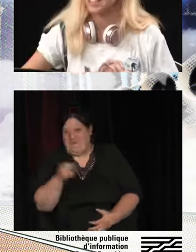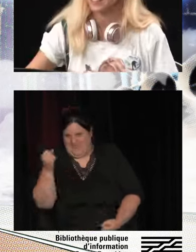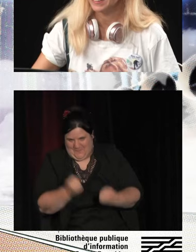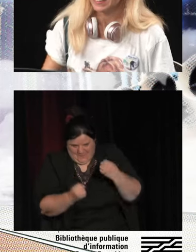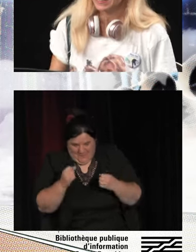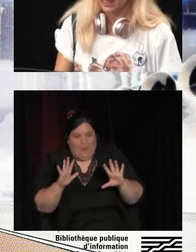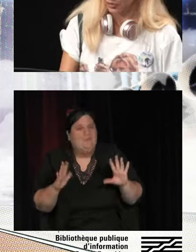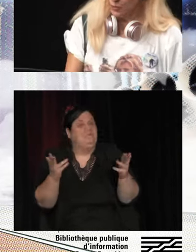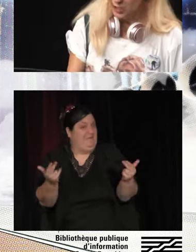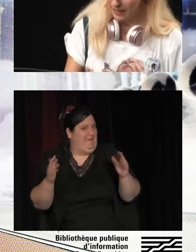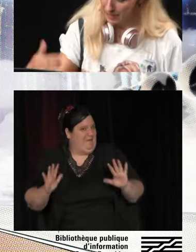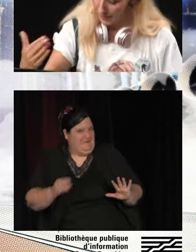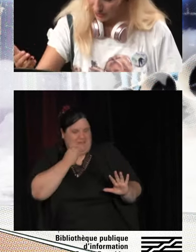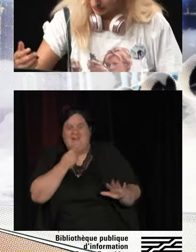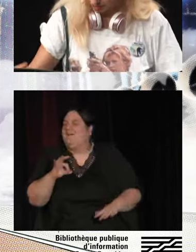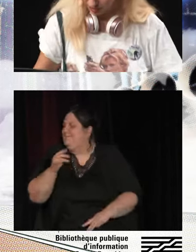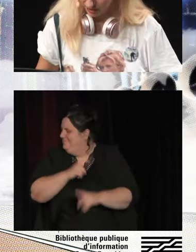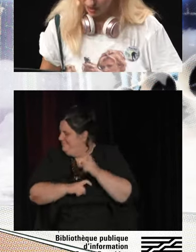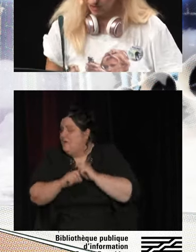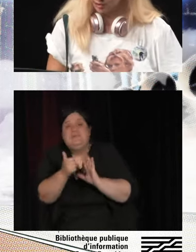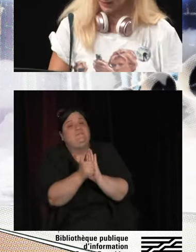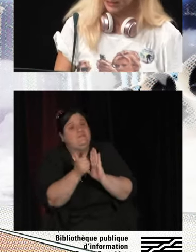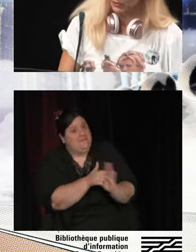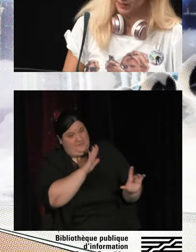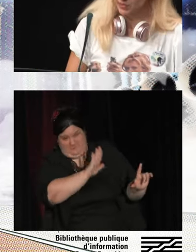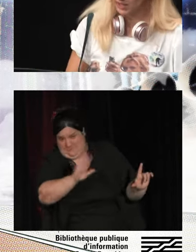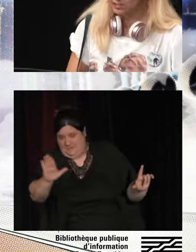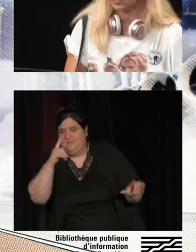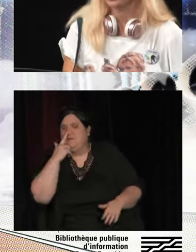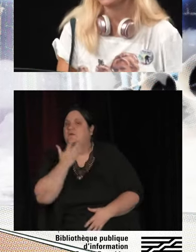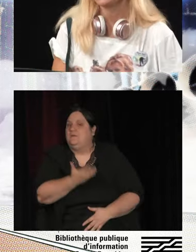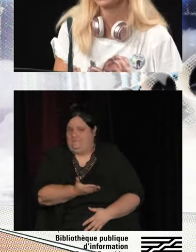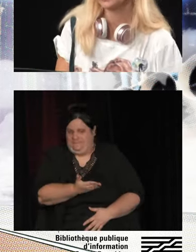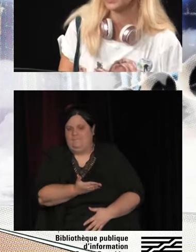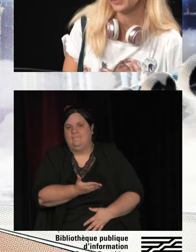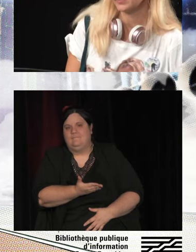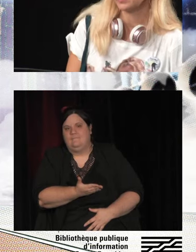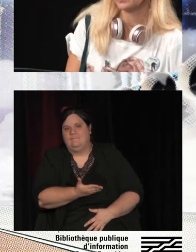Bon là ça va. Donc oui, je parlais des personnages. Je parlais des deux personnages.